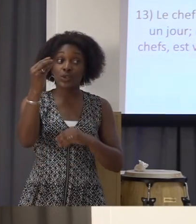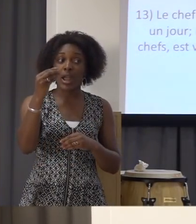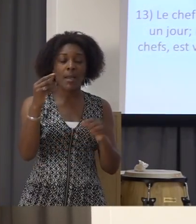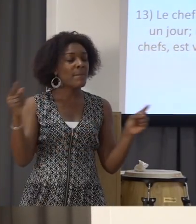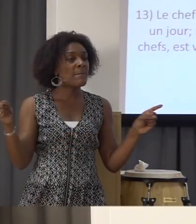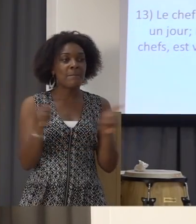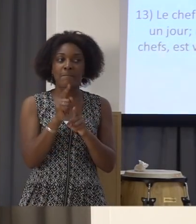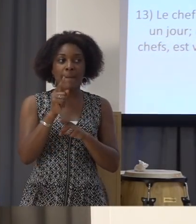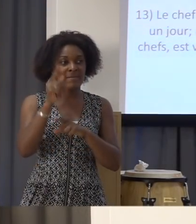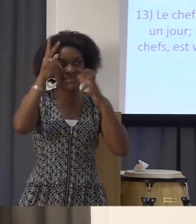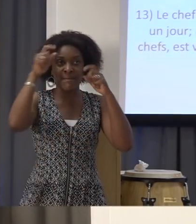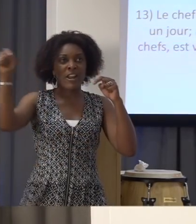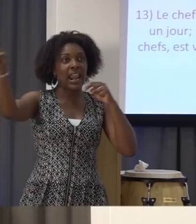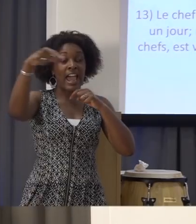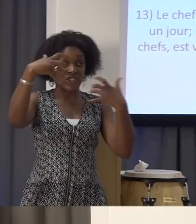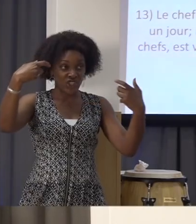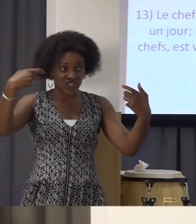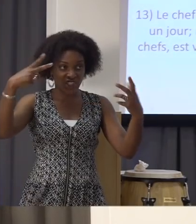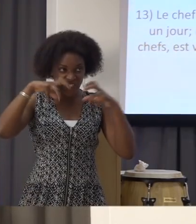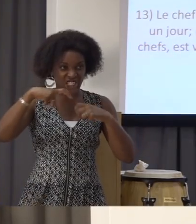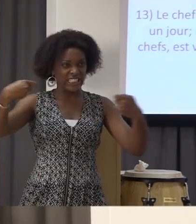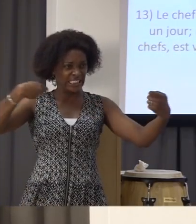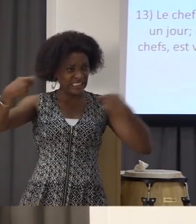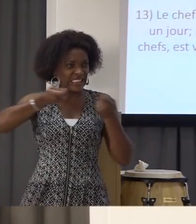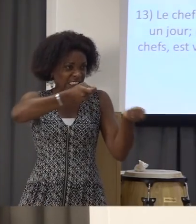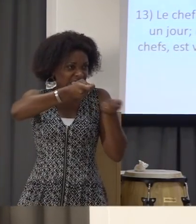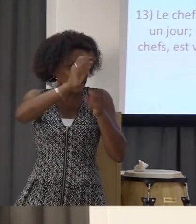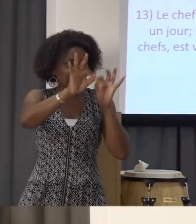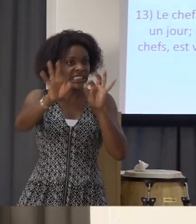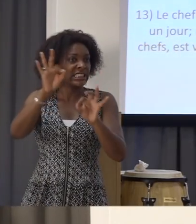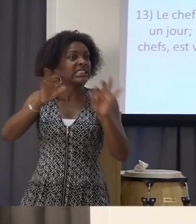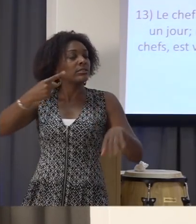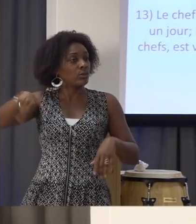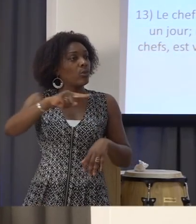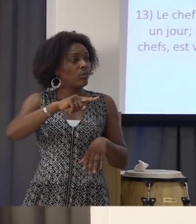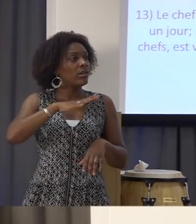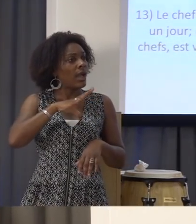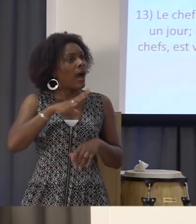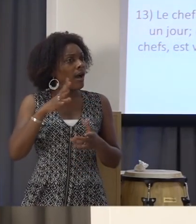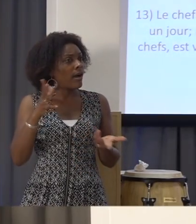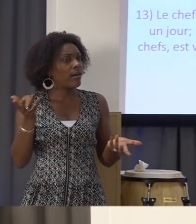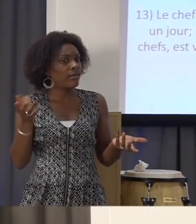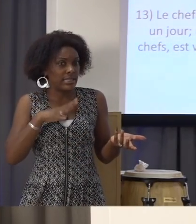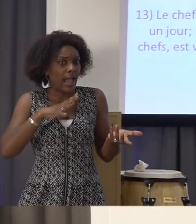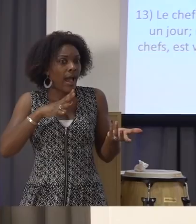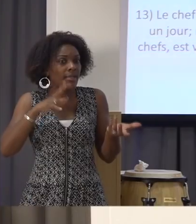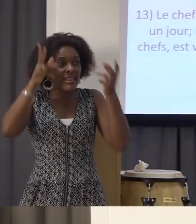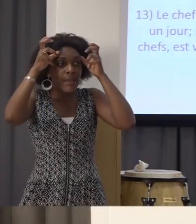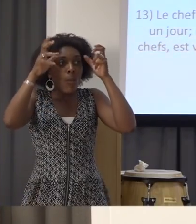mêmes autorités et dominations des ténèbres. Il y a des esprits de